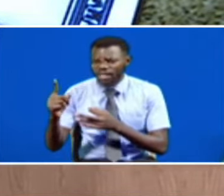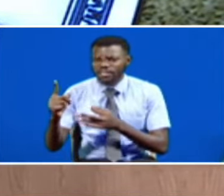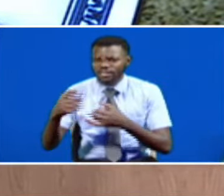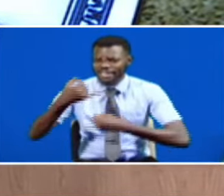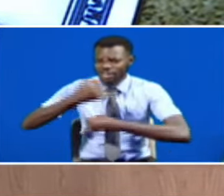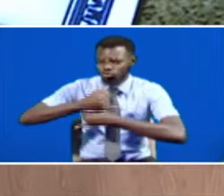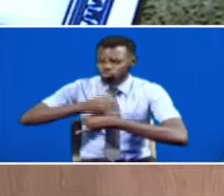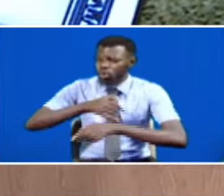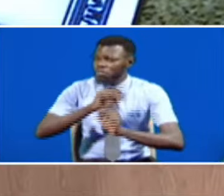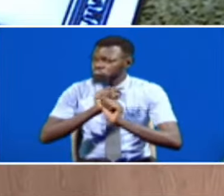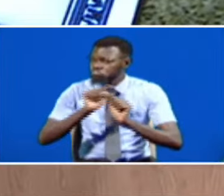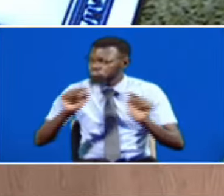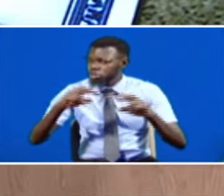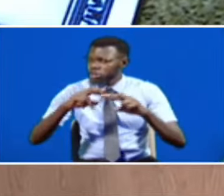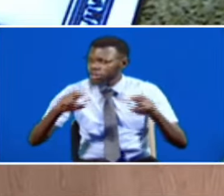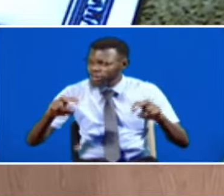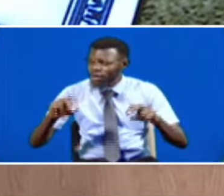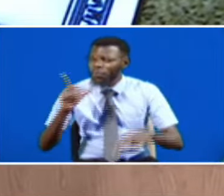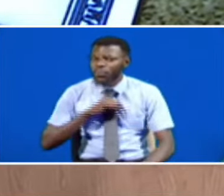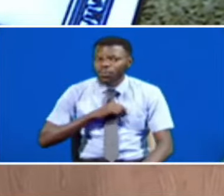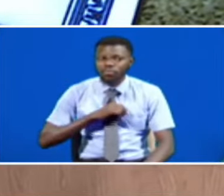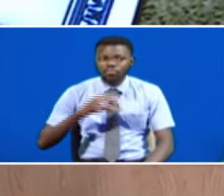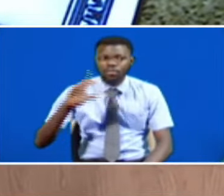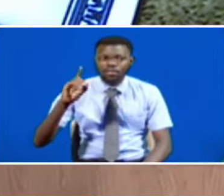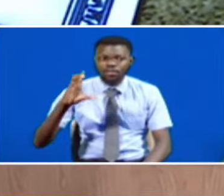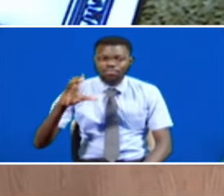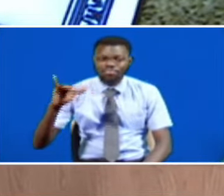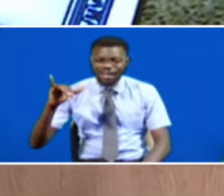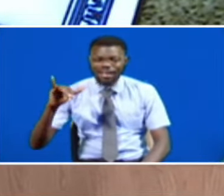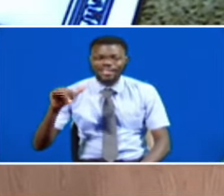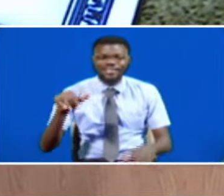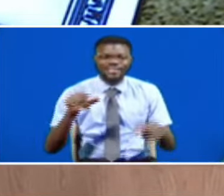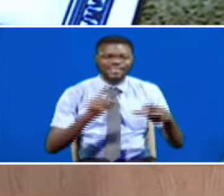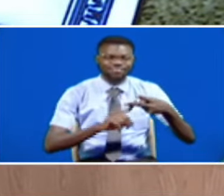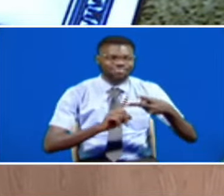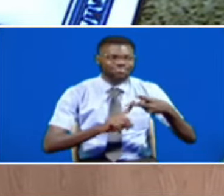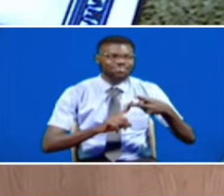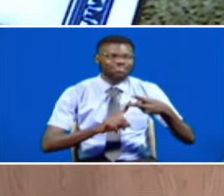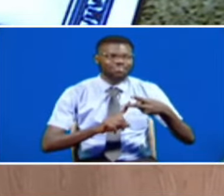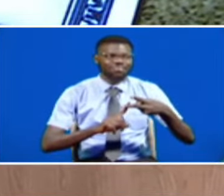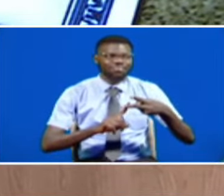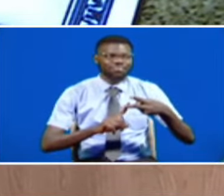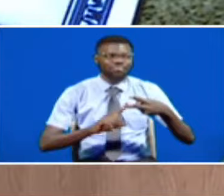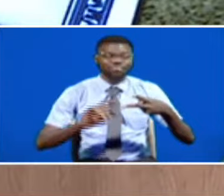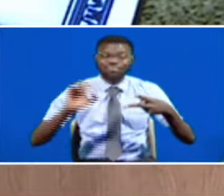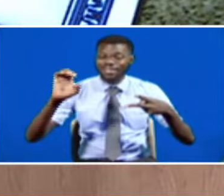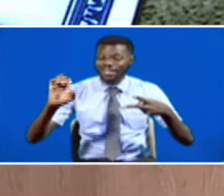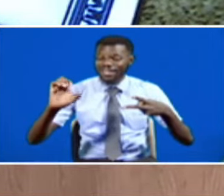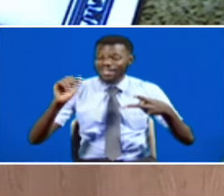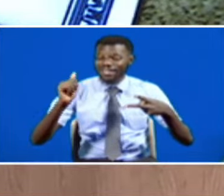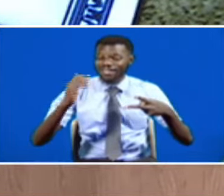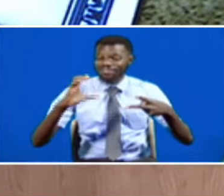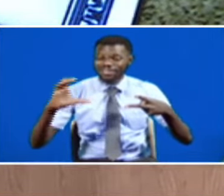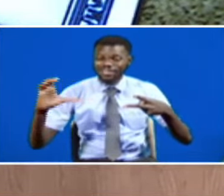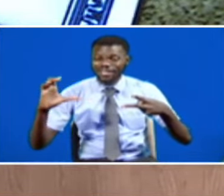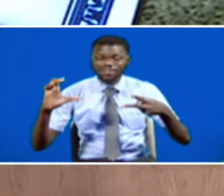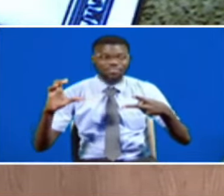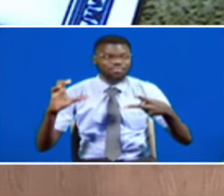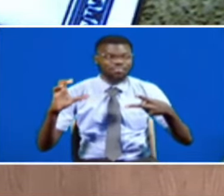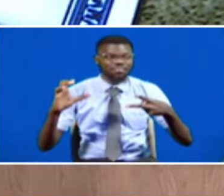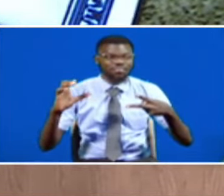haya, huku idara ya upelelezi DCI pamoja na tume ya kupambana na maadili na ufisadi nchini